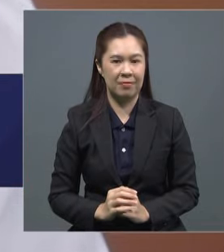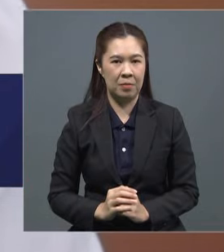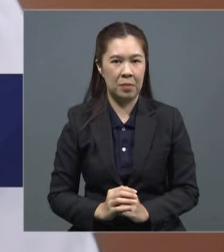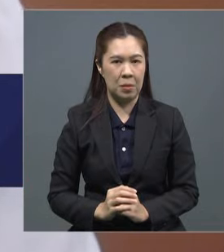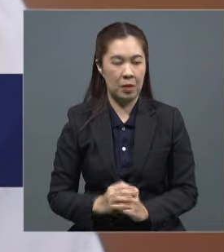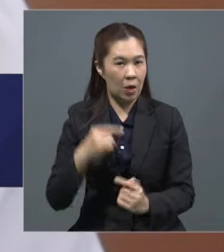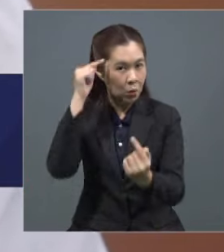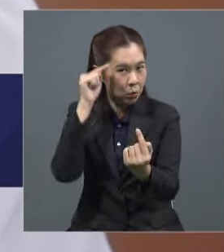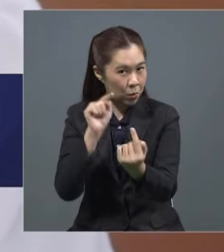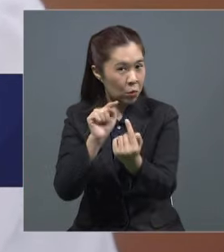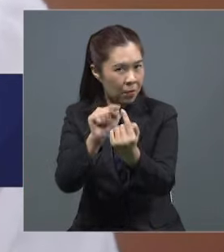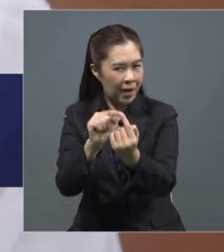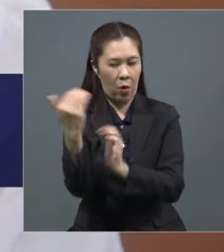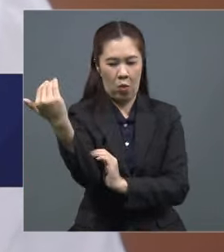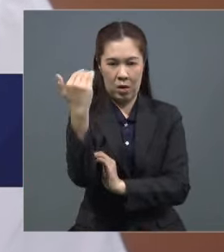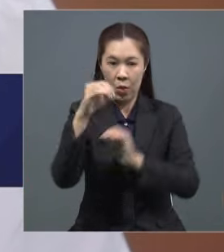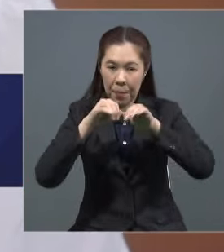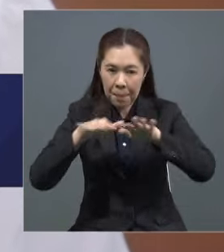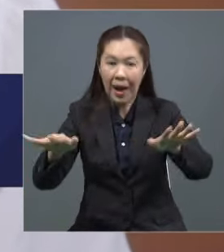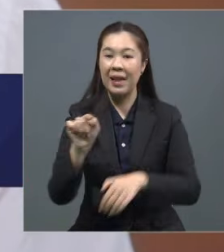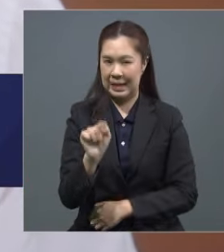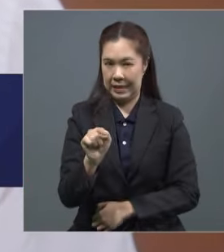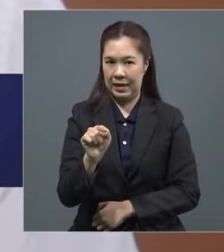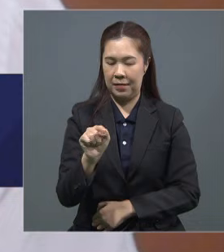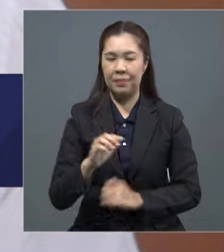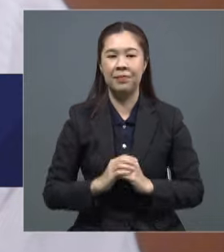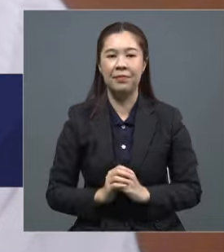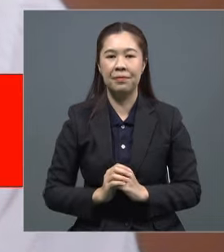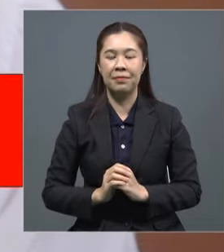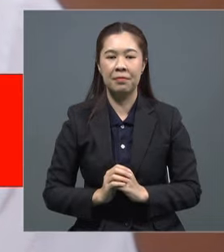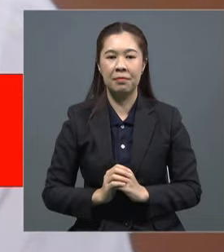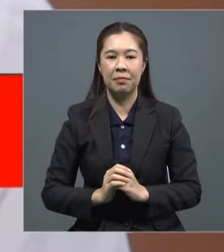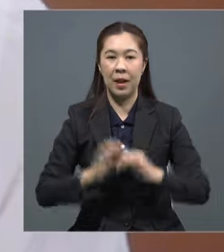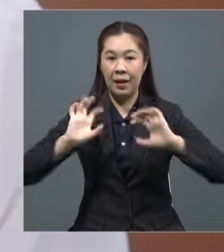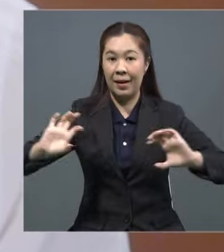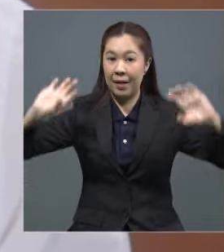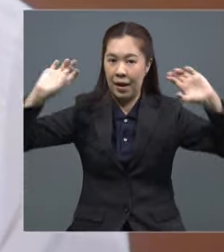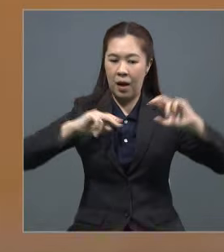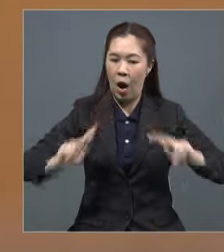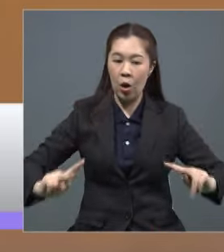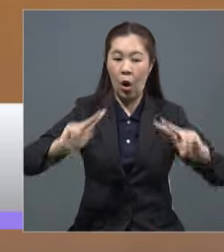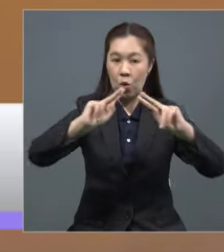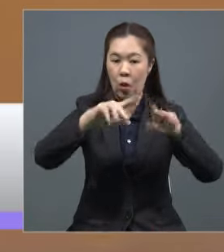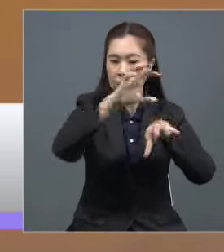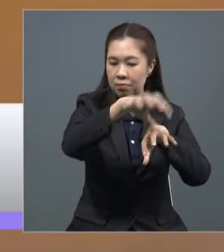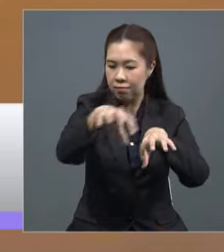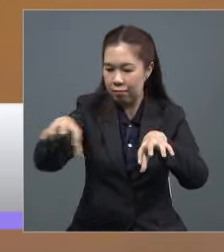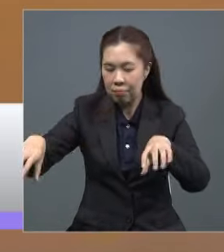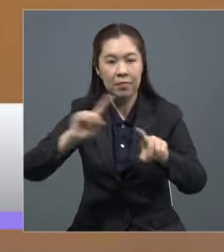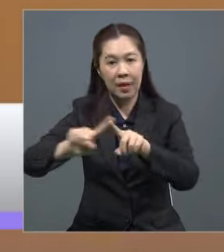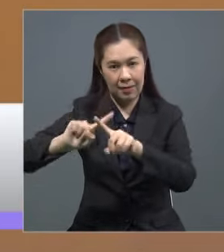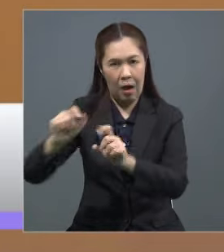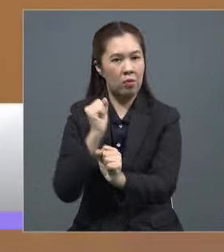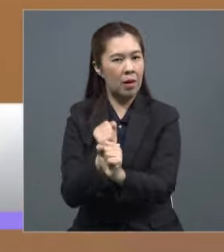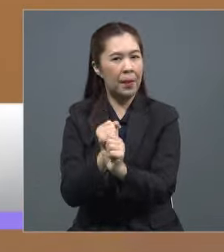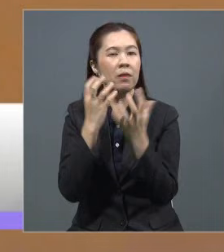หมายก่อนของการมีรายการนี้นะครับว่ารัฐบาลเราเองเนี่ยเอ่อทุกๆกระทรวงทุวงกรมเนี่ยท่านรัฐมนตรีทุกท่านเองก็มีการทำงาน